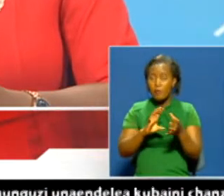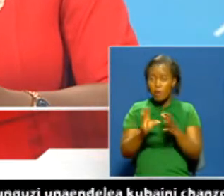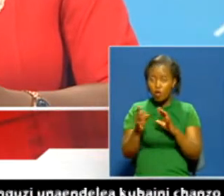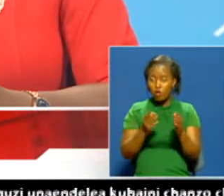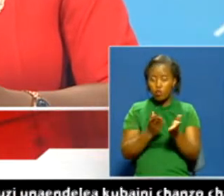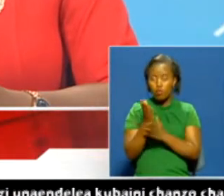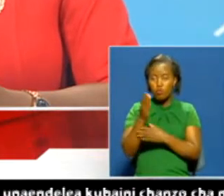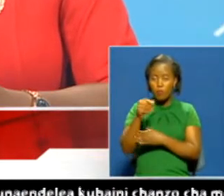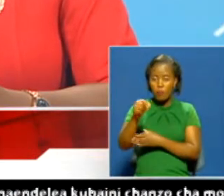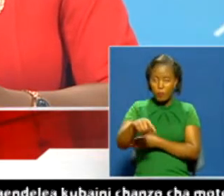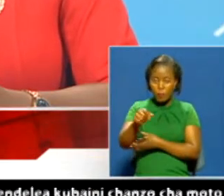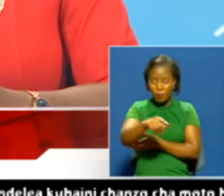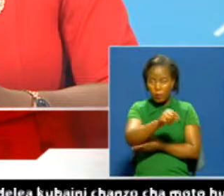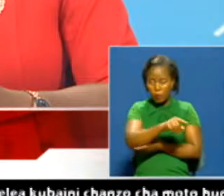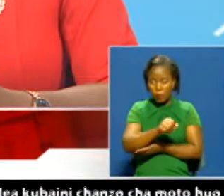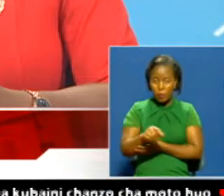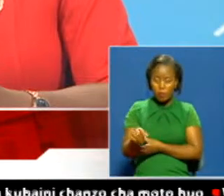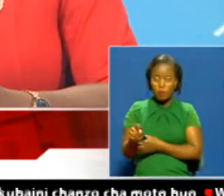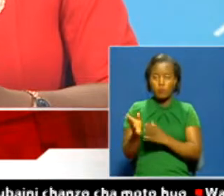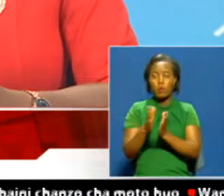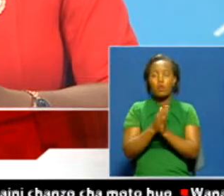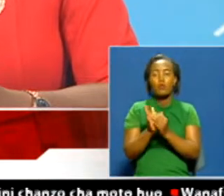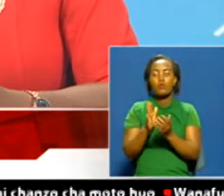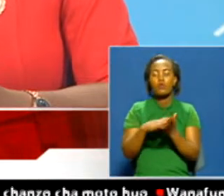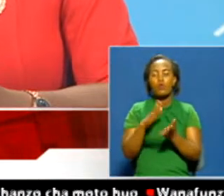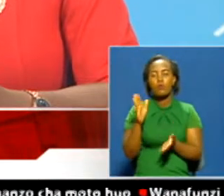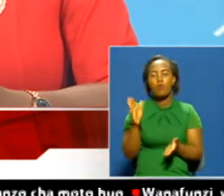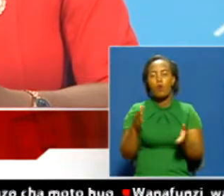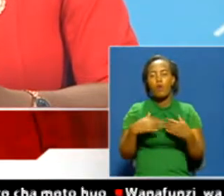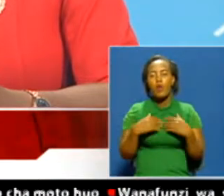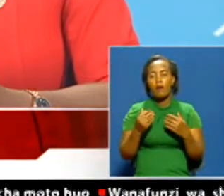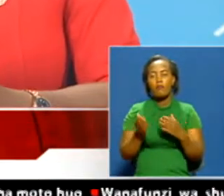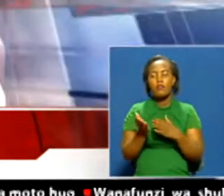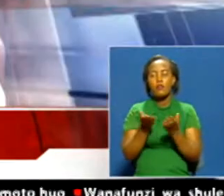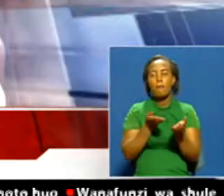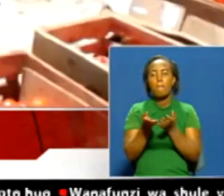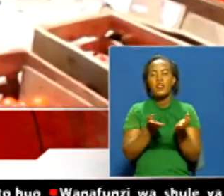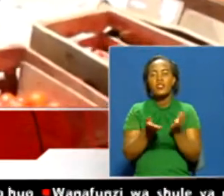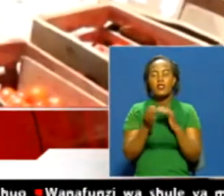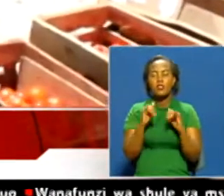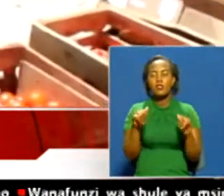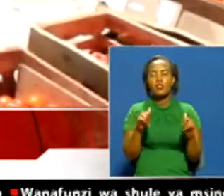kiasi. Kwa taarifa hii na nyingine kwa kina ni kwenye mseto wa biashara.